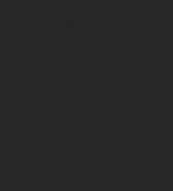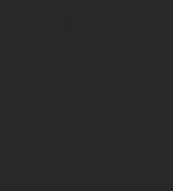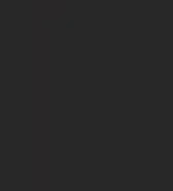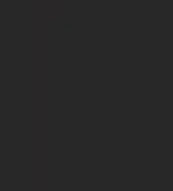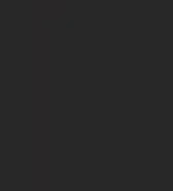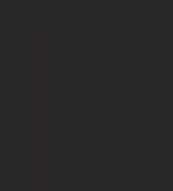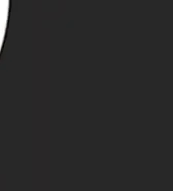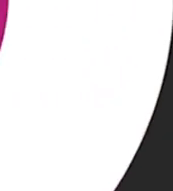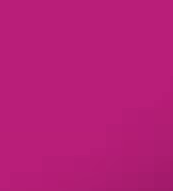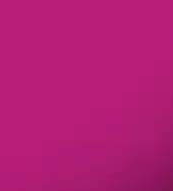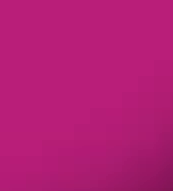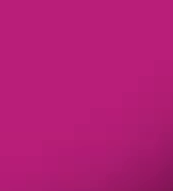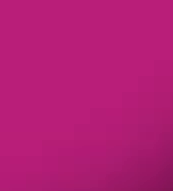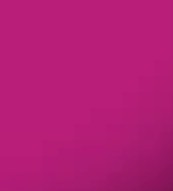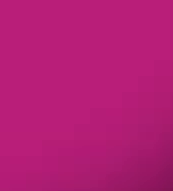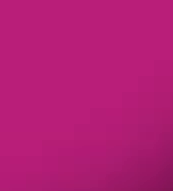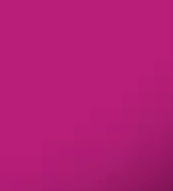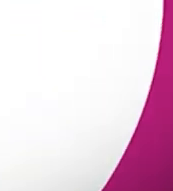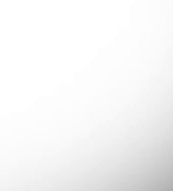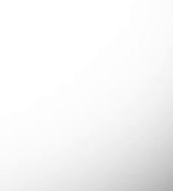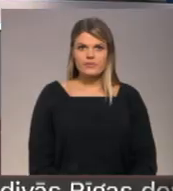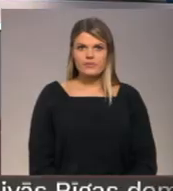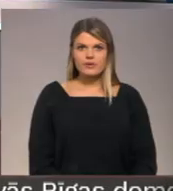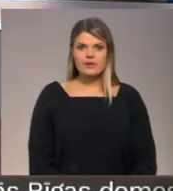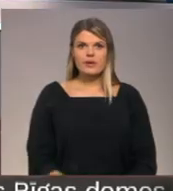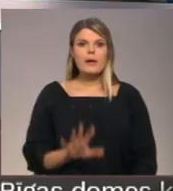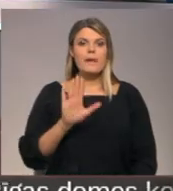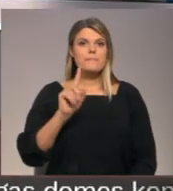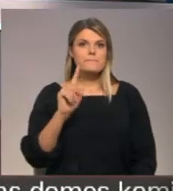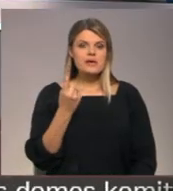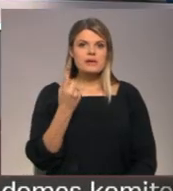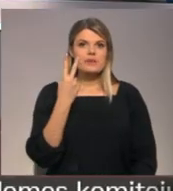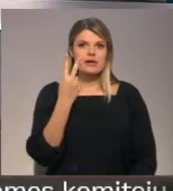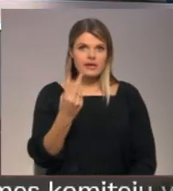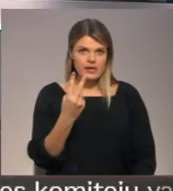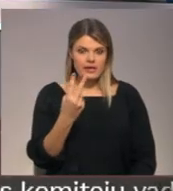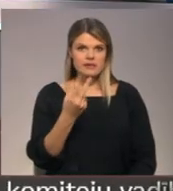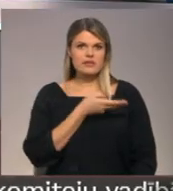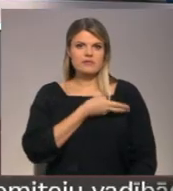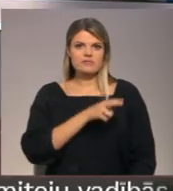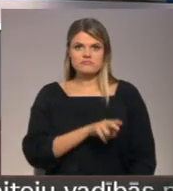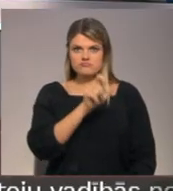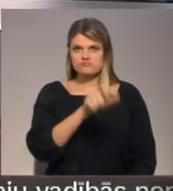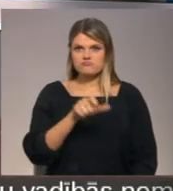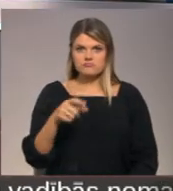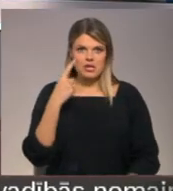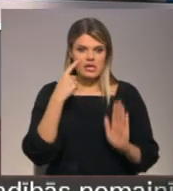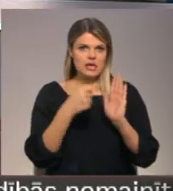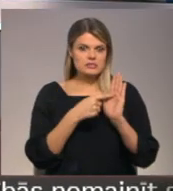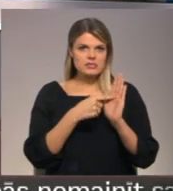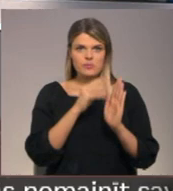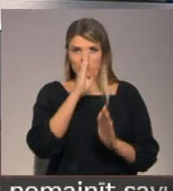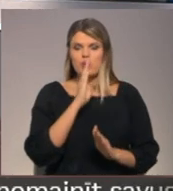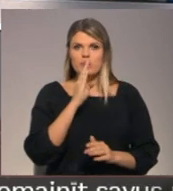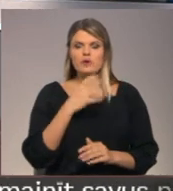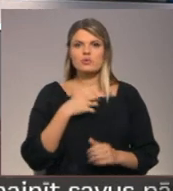Re, viss ēters ir te! Pirmie divi upuri iezīmē skarbu gripas epidēmijas sākumu